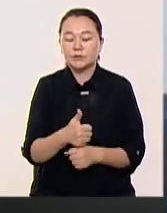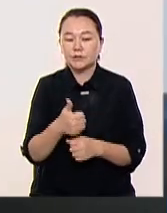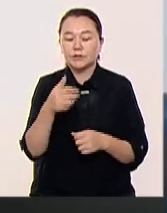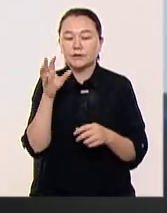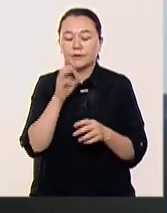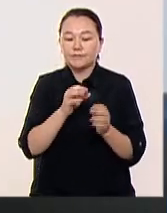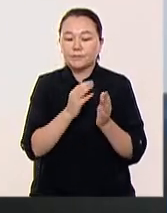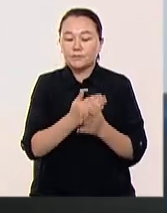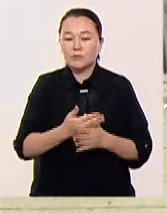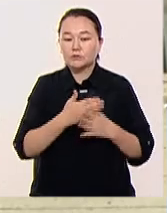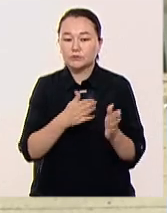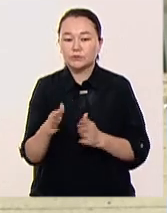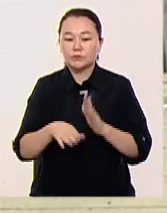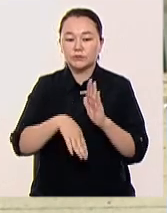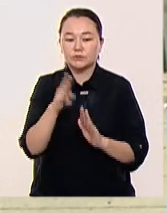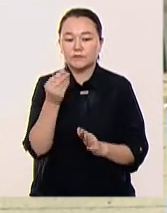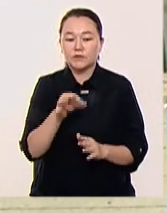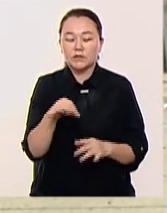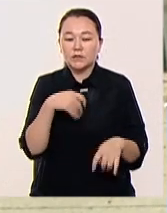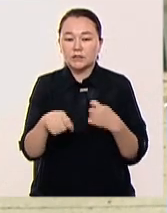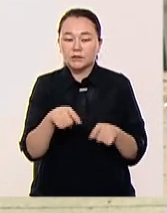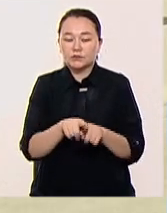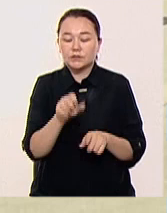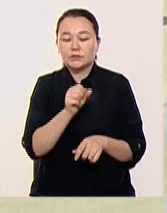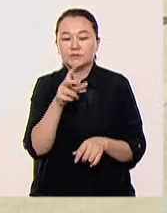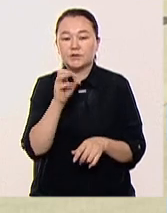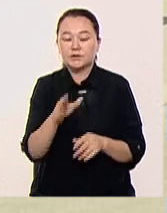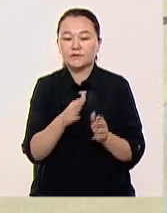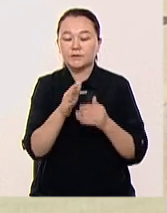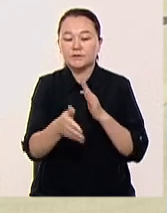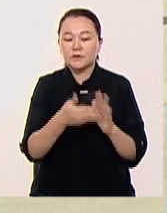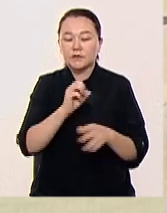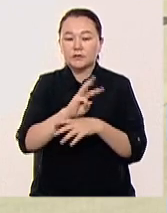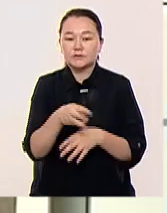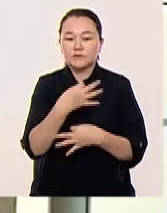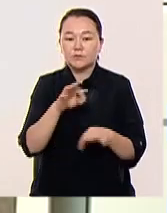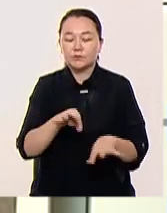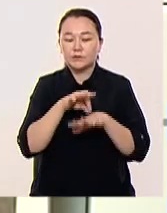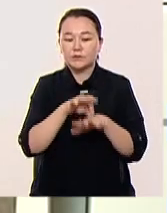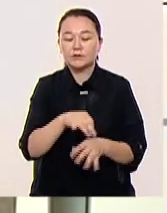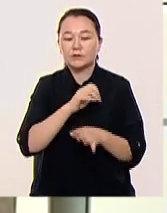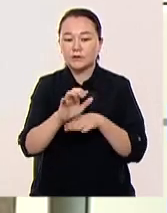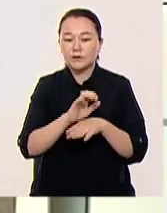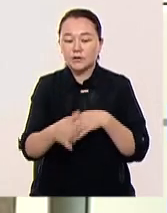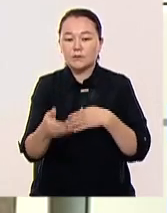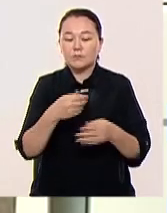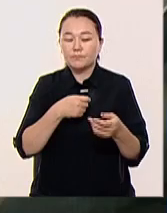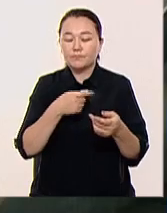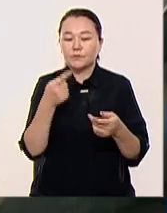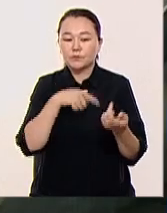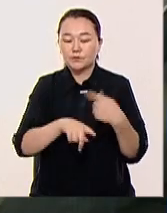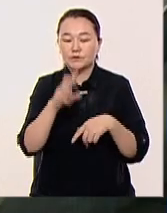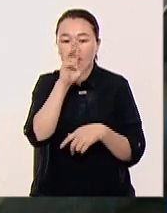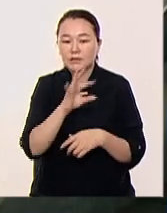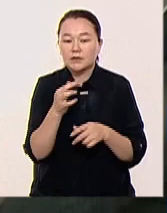поможет стабилизировать ситуацию на валютном рынке. Также Алихан Смаилов призвал обеспечить свободу транзита товаров между странами для